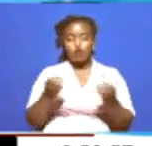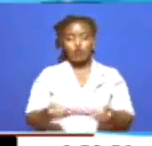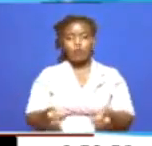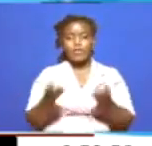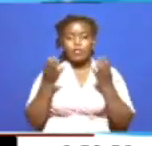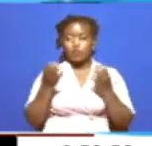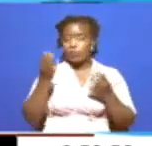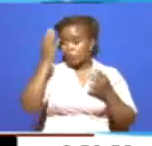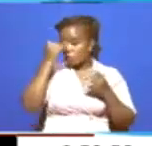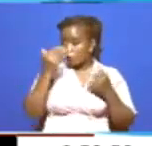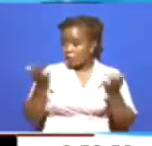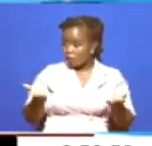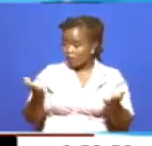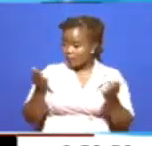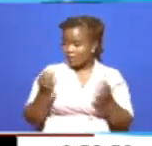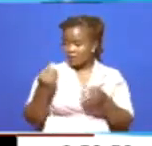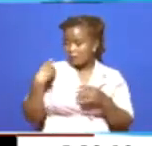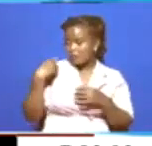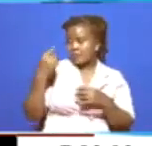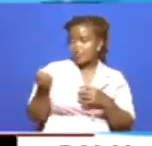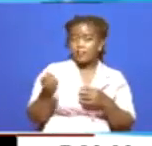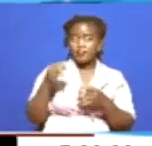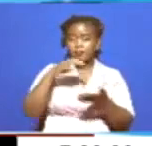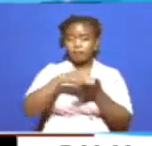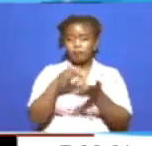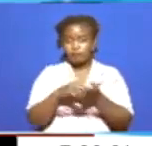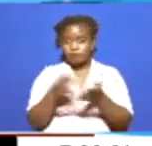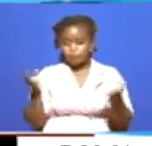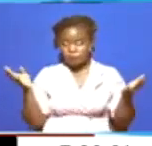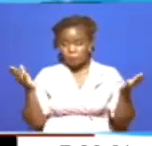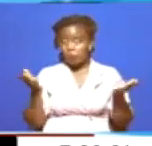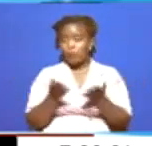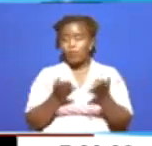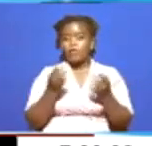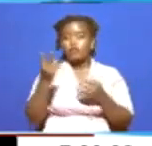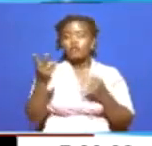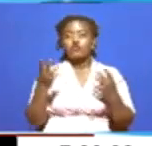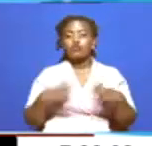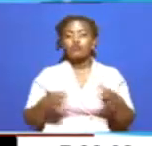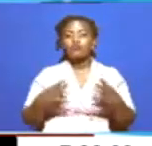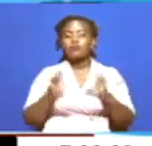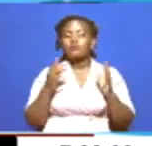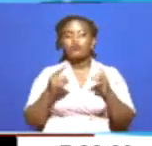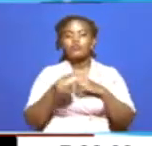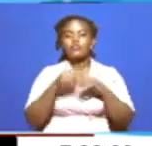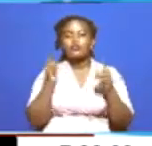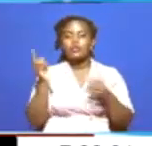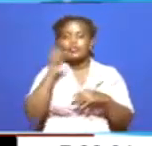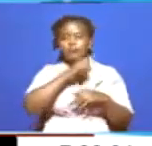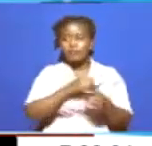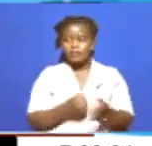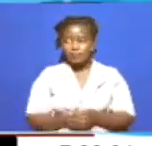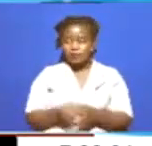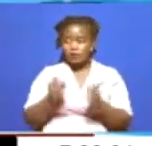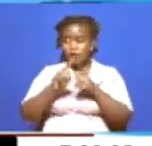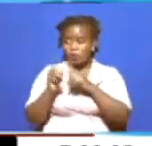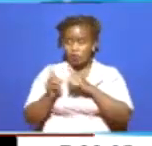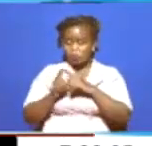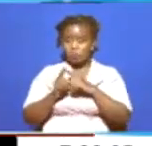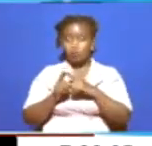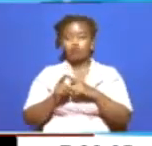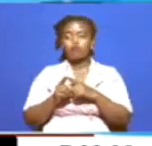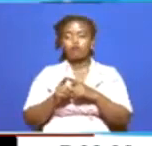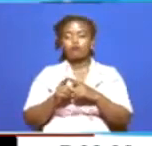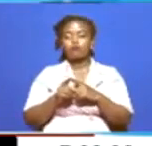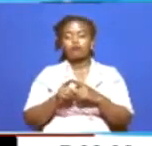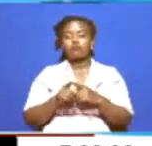ya kisa cha hivi majuzi ambapo watu wawili waliweza kuaga dunia. Msimamizi wa masuala ya usalama